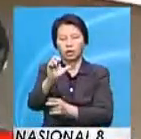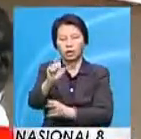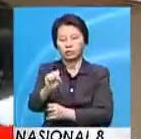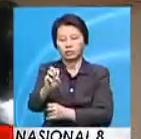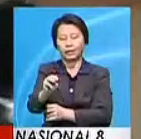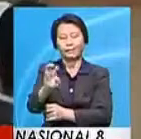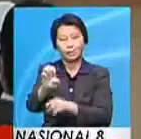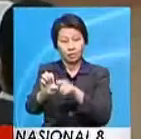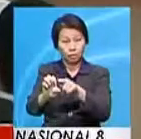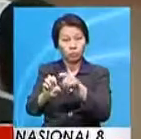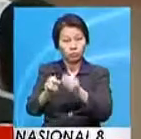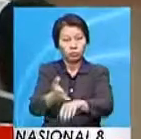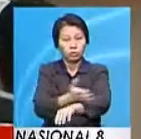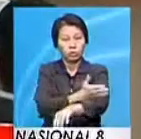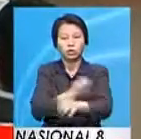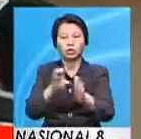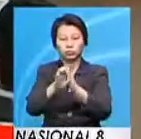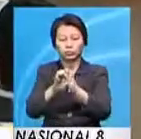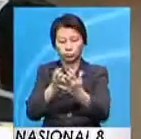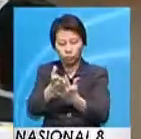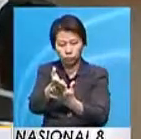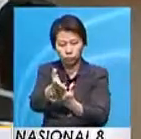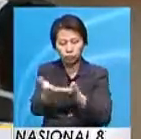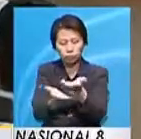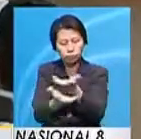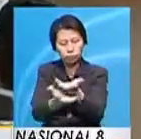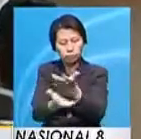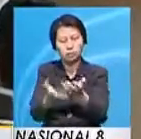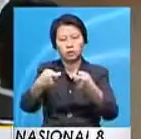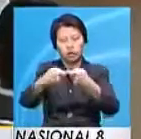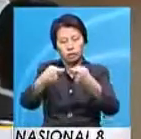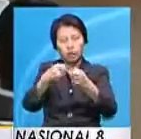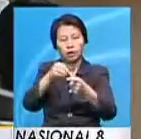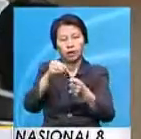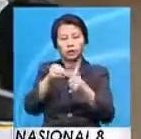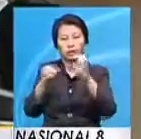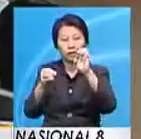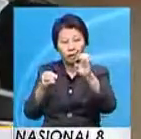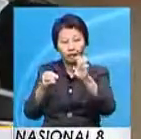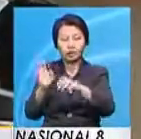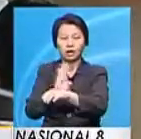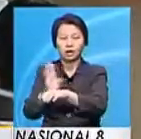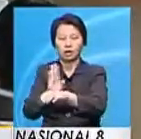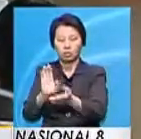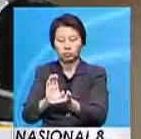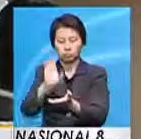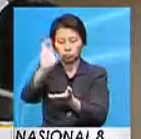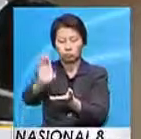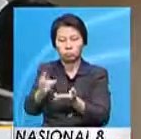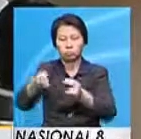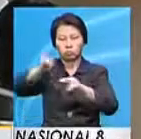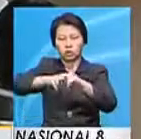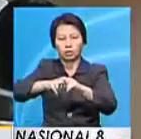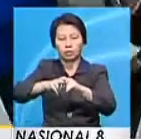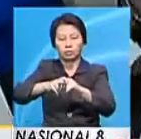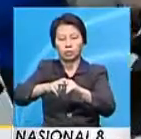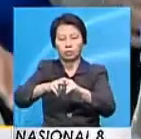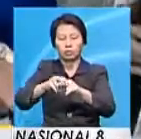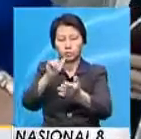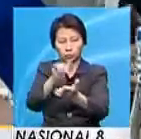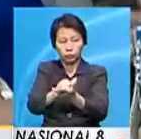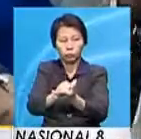sederhana SME. Misalnya melalui perdagangan elektronik atau e-dagang yang akan menyuntik nilai tambah kepada sektor